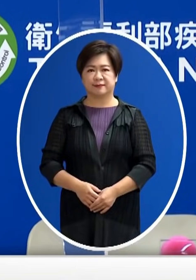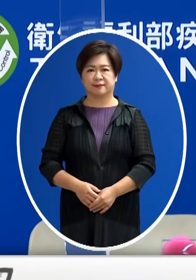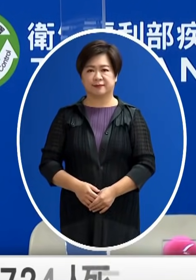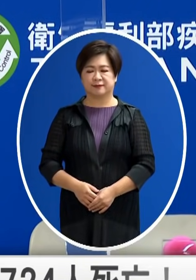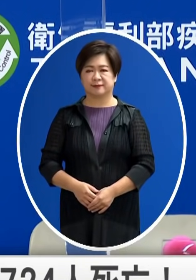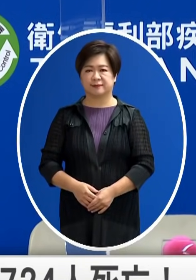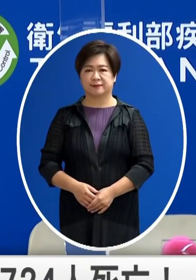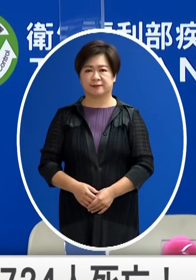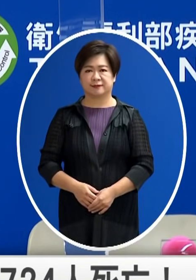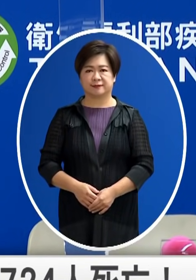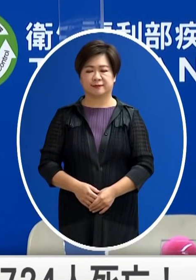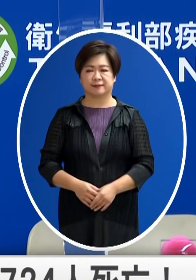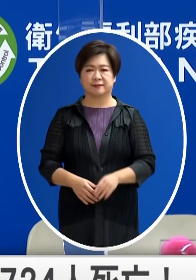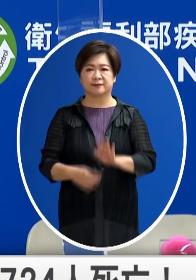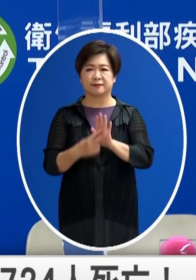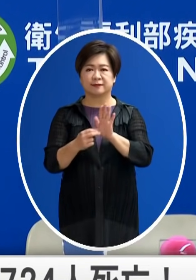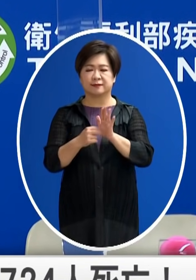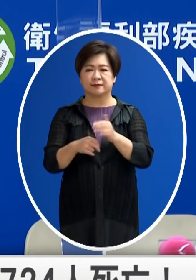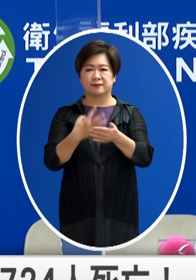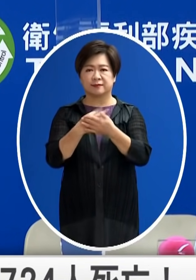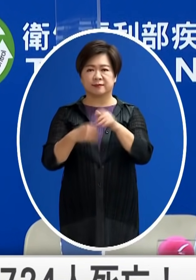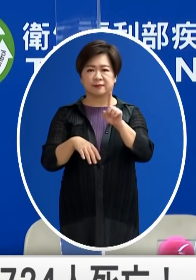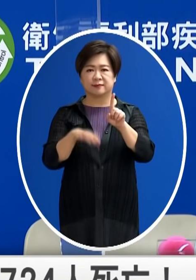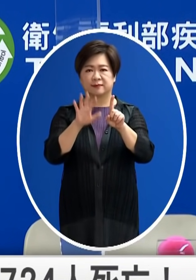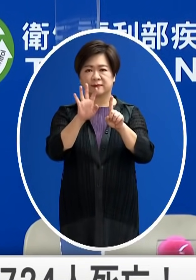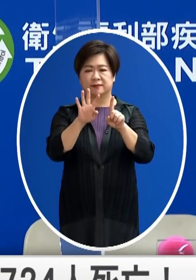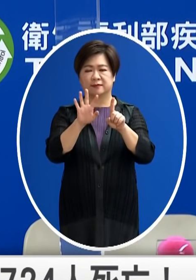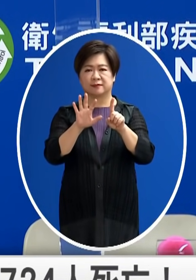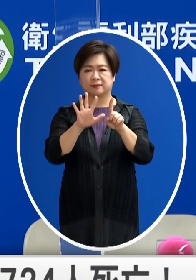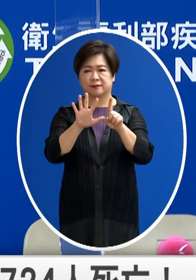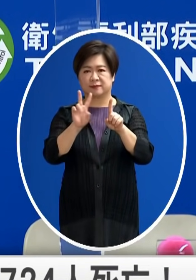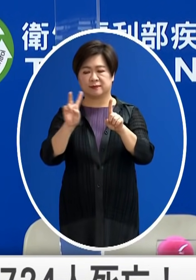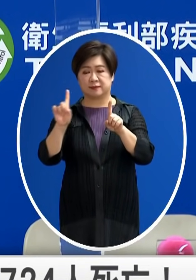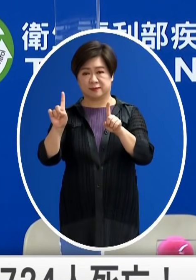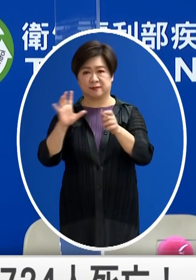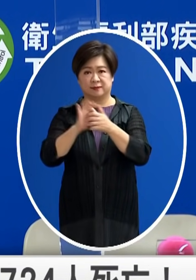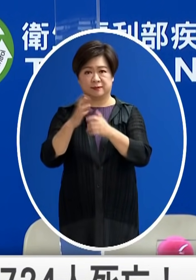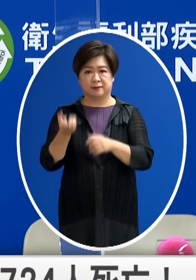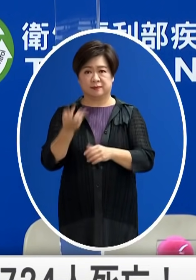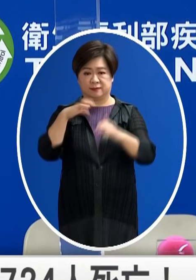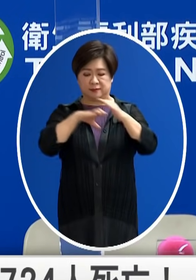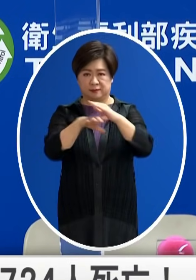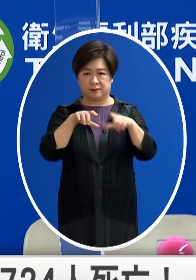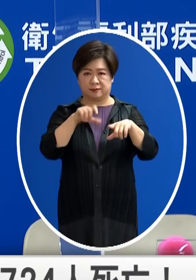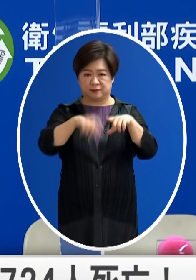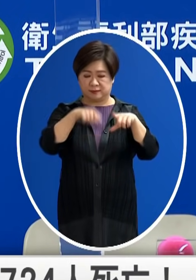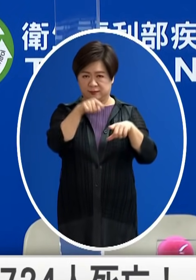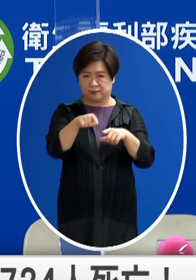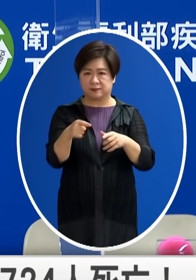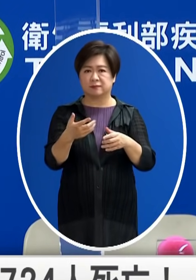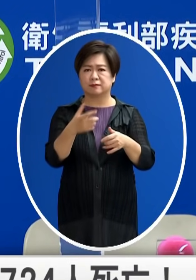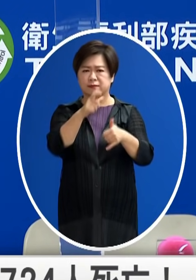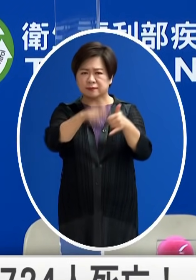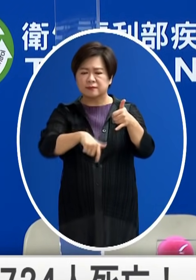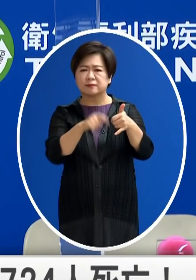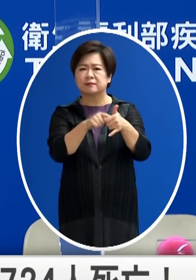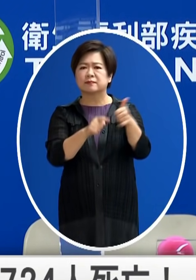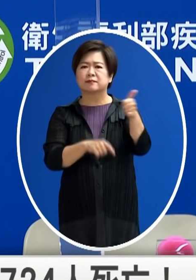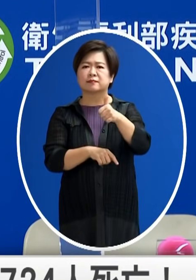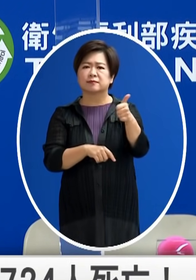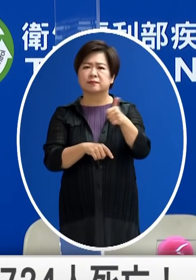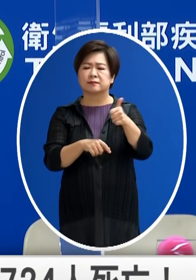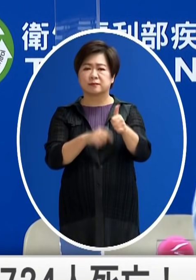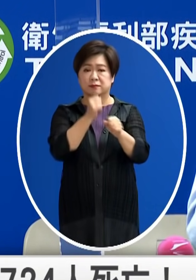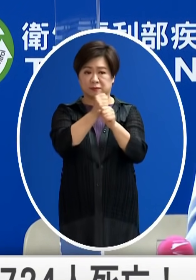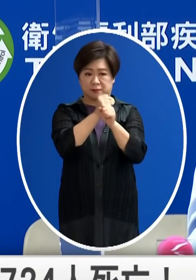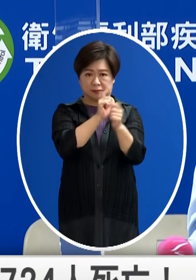好，那这个案15221哈，指的是华厨专案的指标个案。 好，那整个在职场